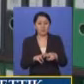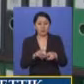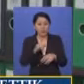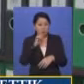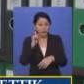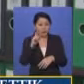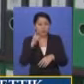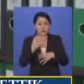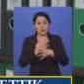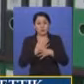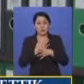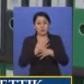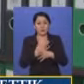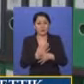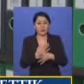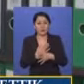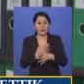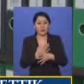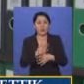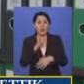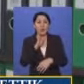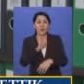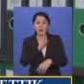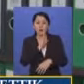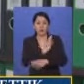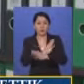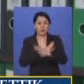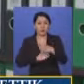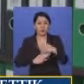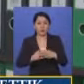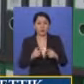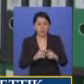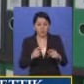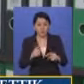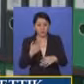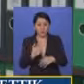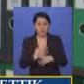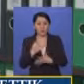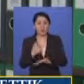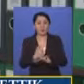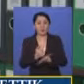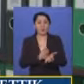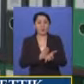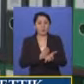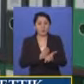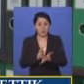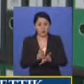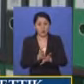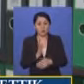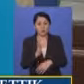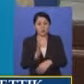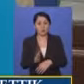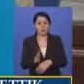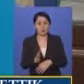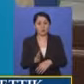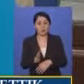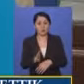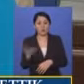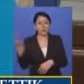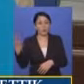жастарды қолдауға, әйел азаматтарды қолдауға, мүгедек жандарды қолдауға негізгі бағыттарымыз, бағдарламаларымыз бағытталатын болады дейді.